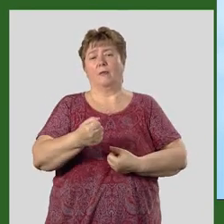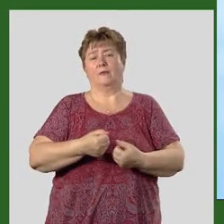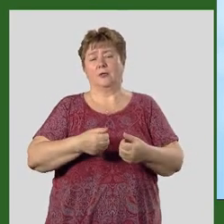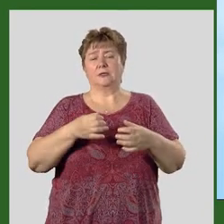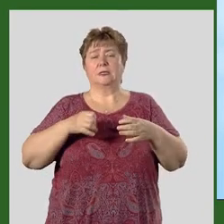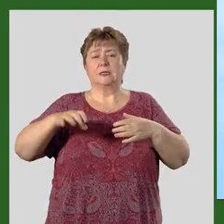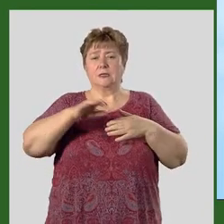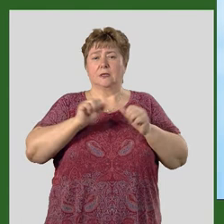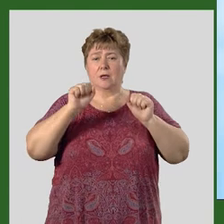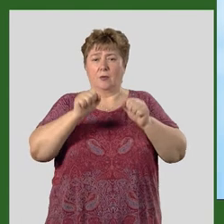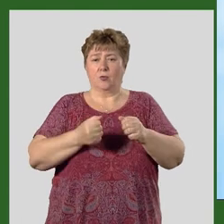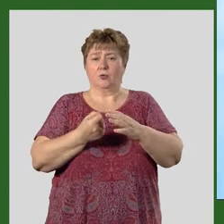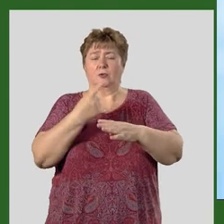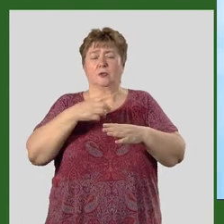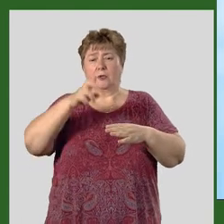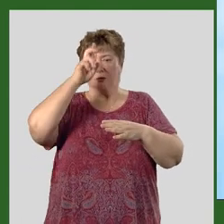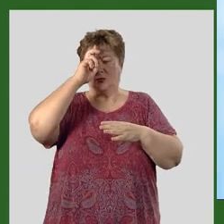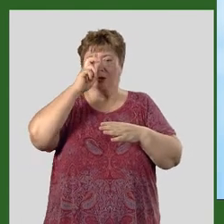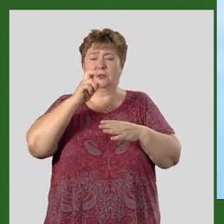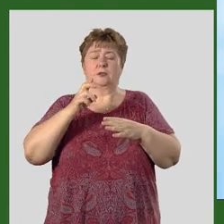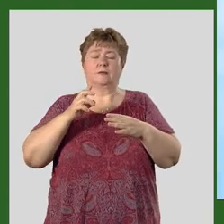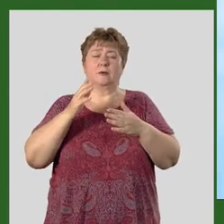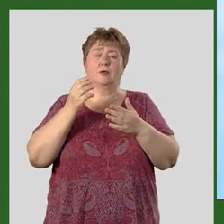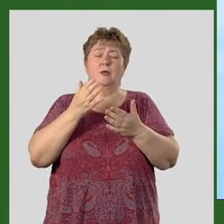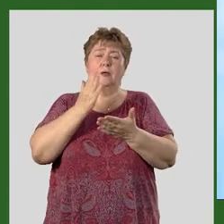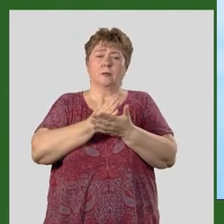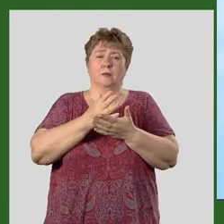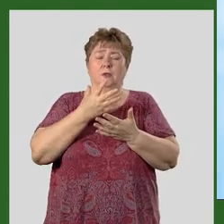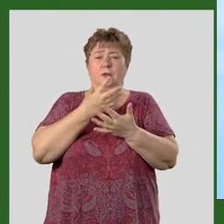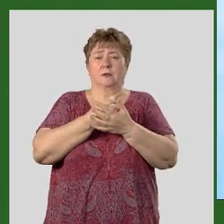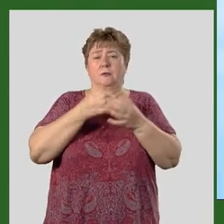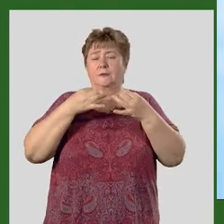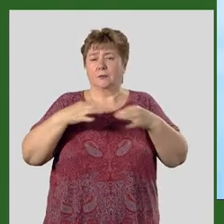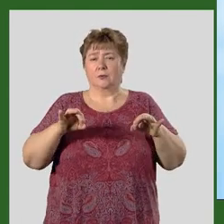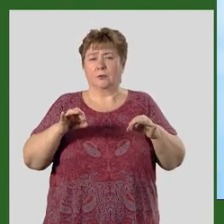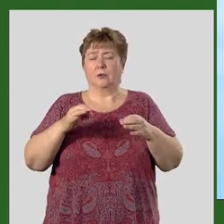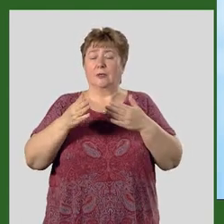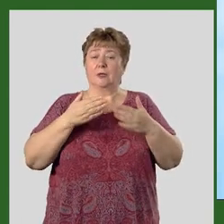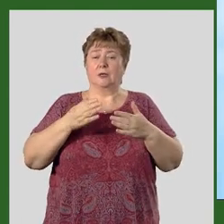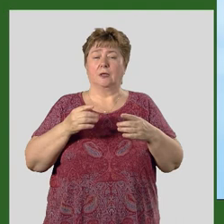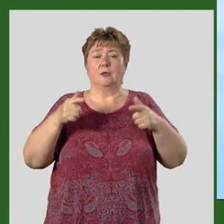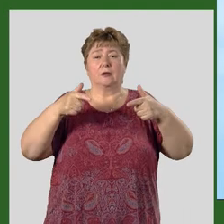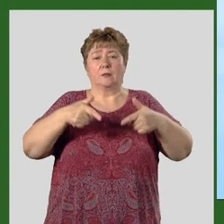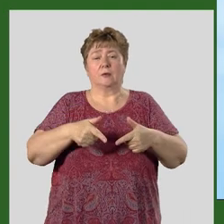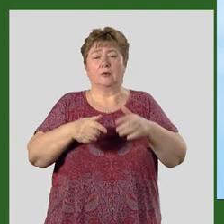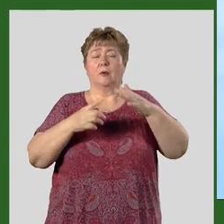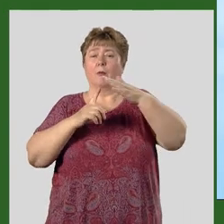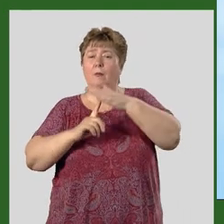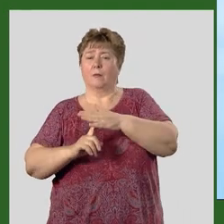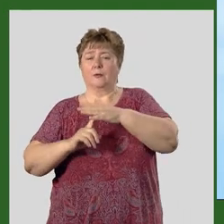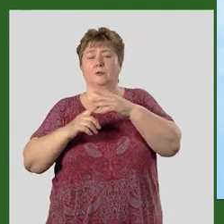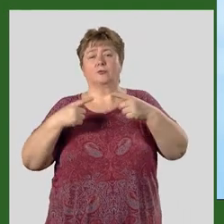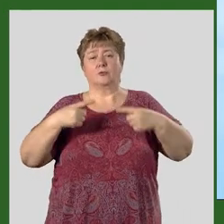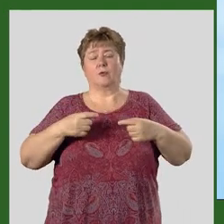есть страна может являться государством, имея собственный суверенитет, или пребывать под властью